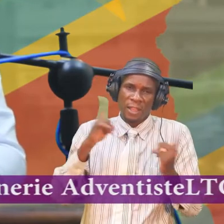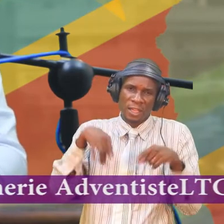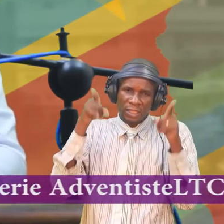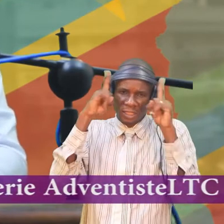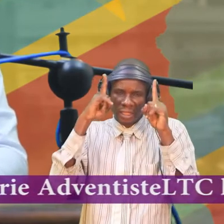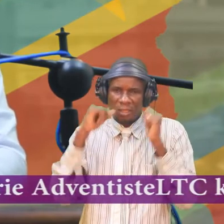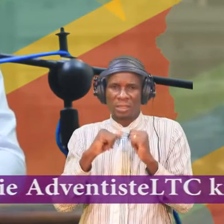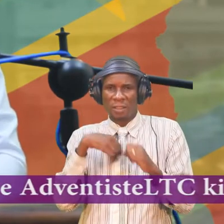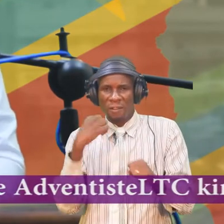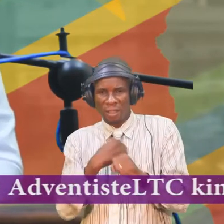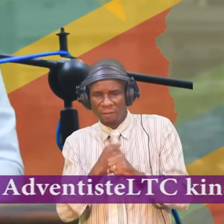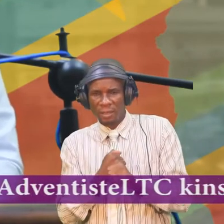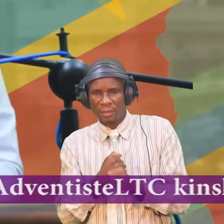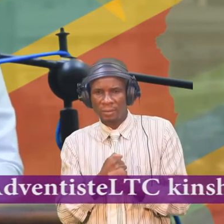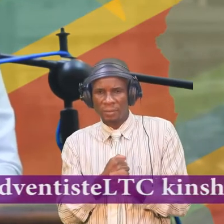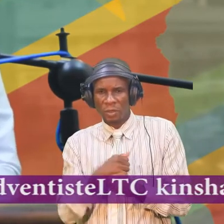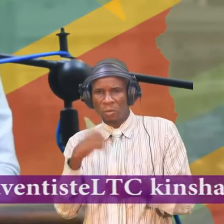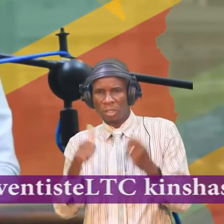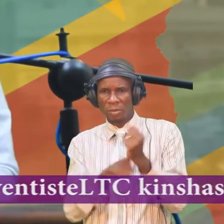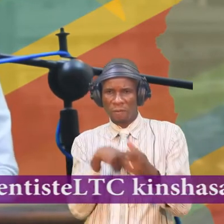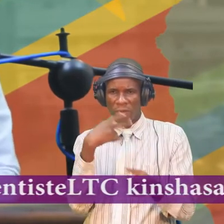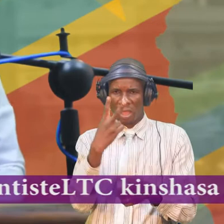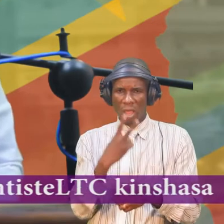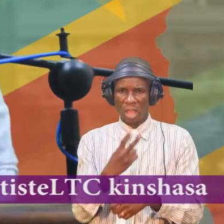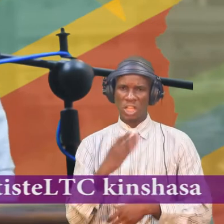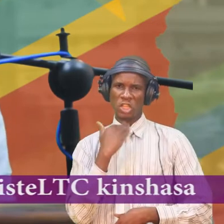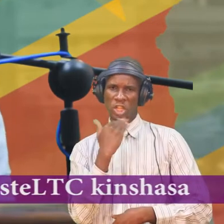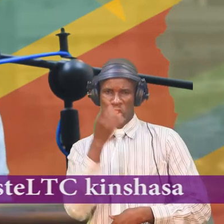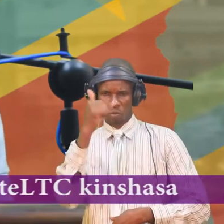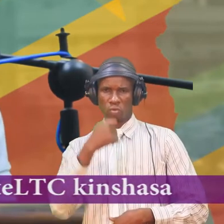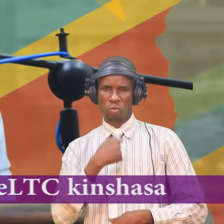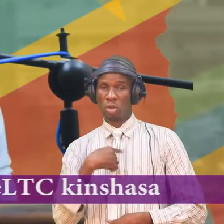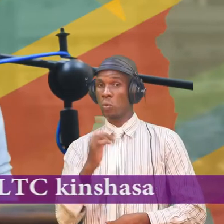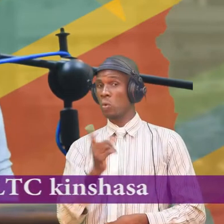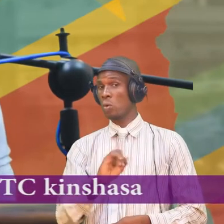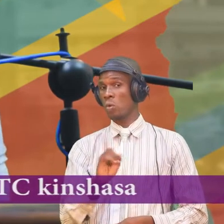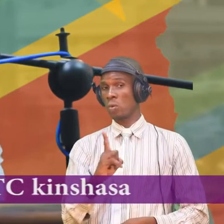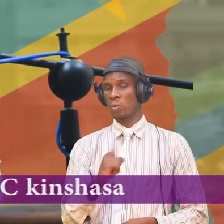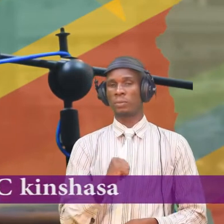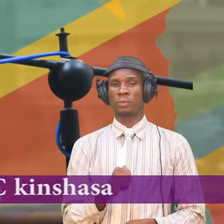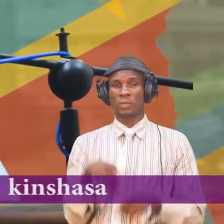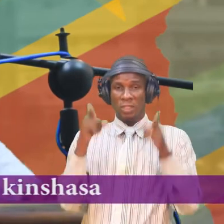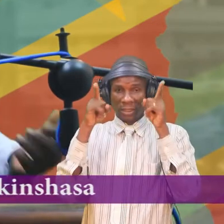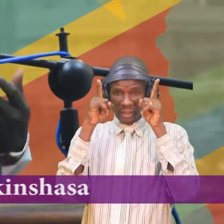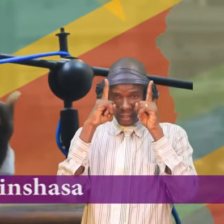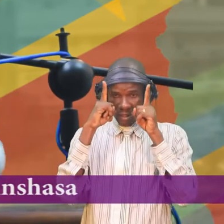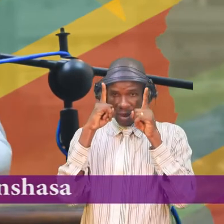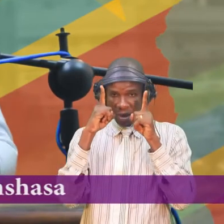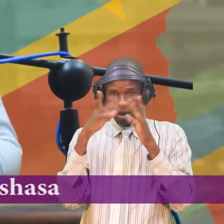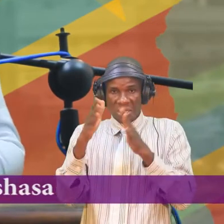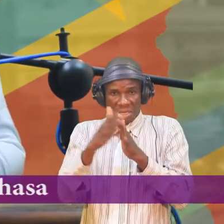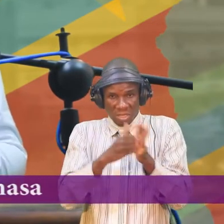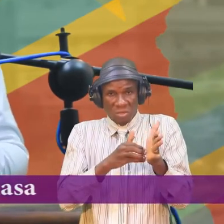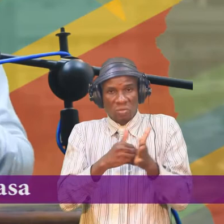c'est que na unajua ya kila kitu akifanya anapofanya unaweza kudhania kwamba ni nzuri lakini ina